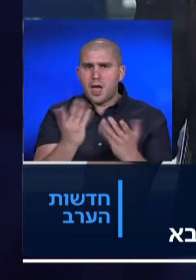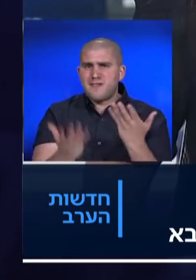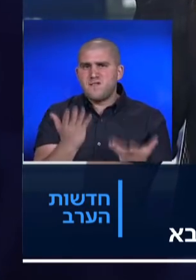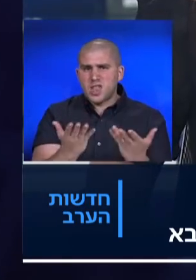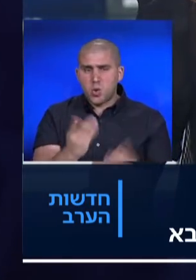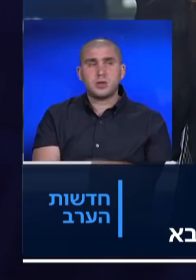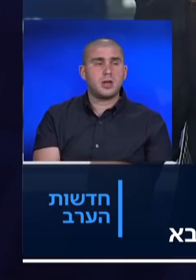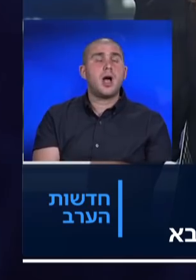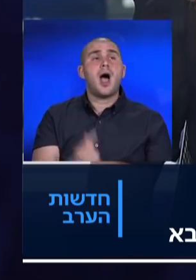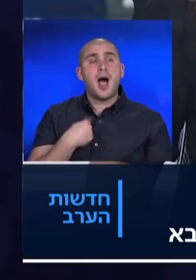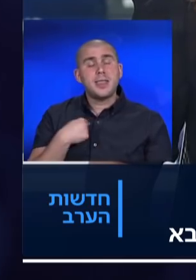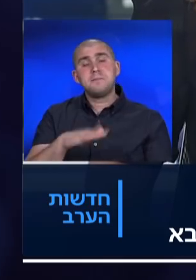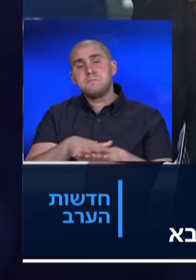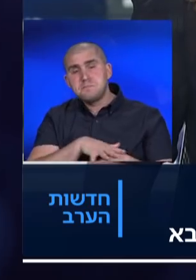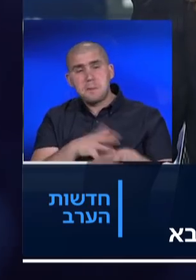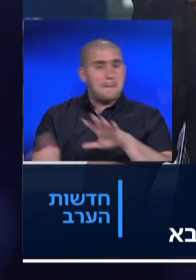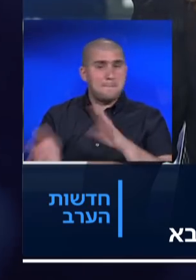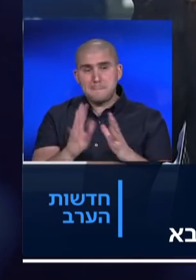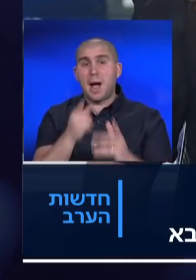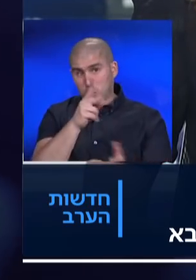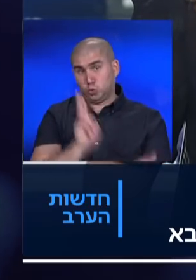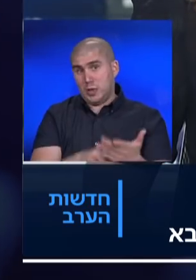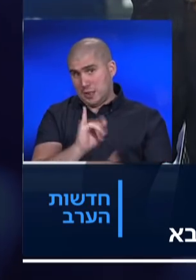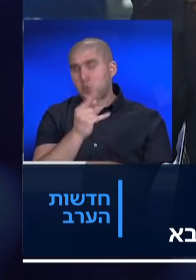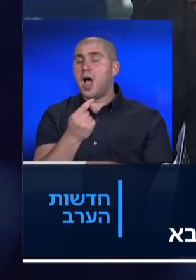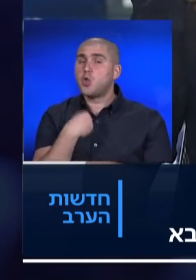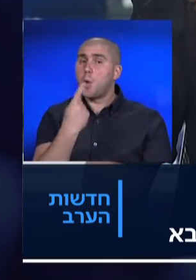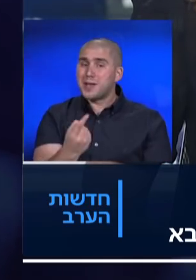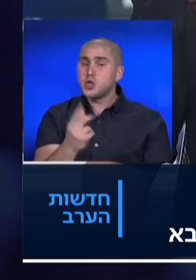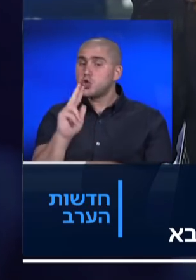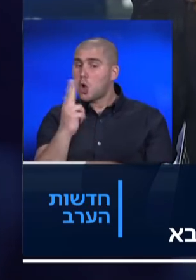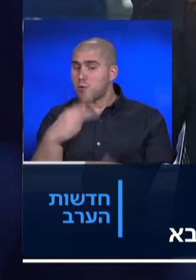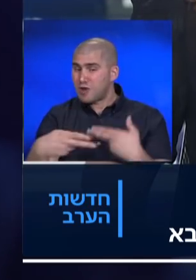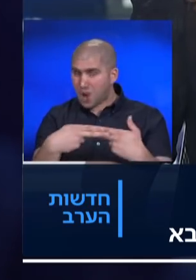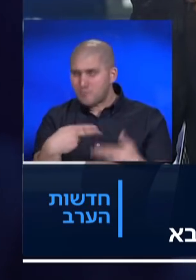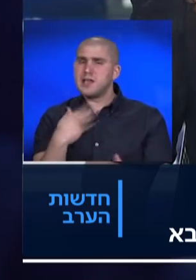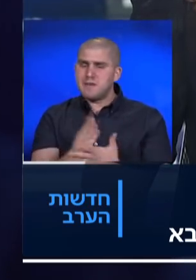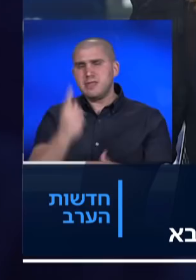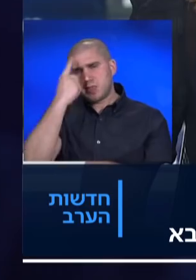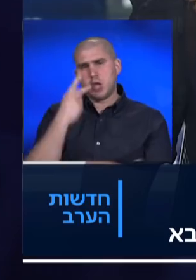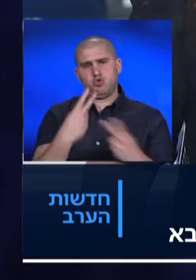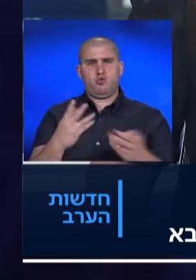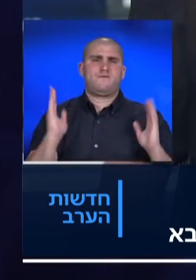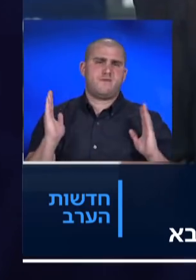שב... צודקת ב-100%. אני מעריך שביום שלישי אנחנו נדע את התשובה